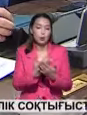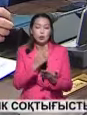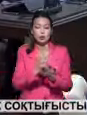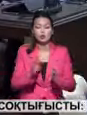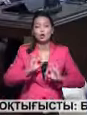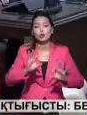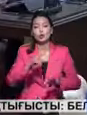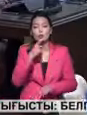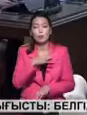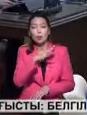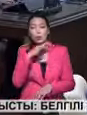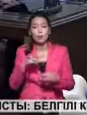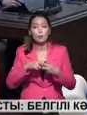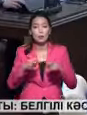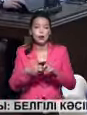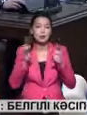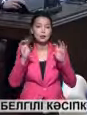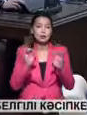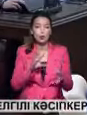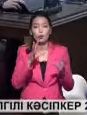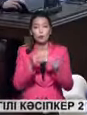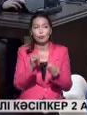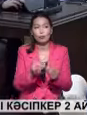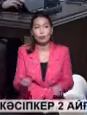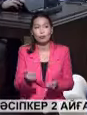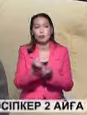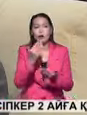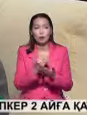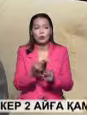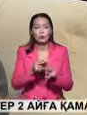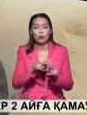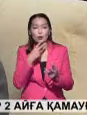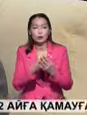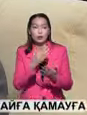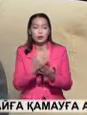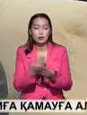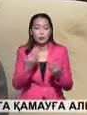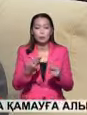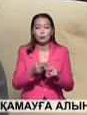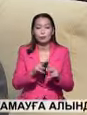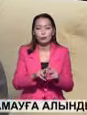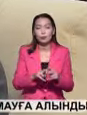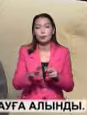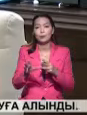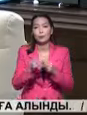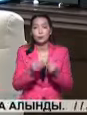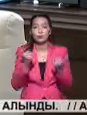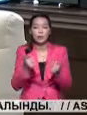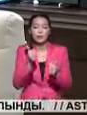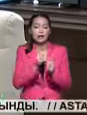Жолдауда айтылған көптеген мәселелер заңнамалық тұрғыдан қолдауды талап ететінін көріп отырмыз. Алға қойылған міндеттерді іске асыру үшін бізге